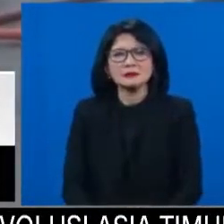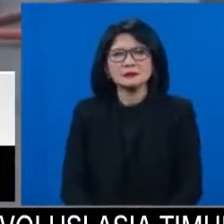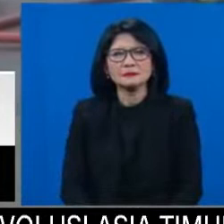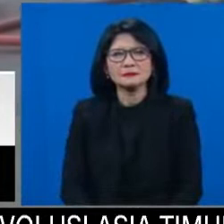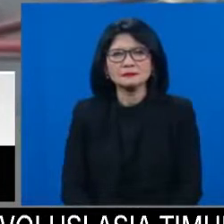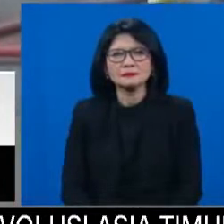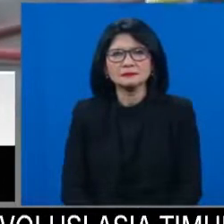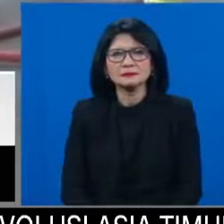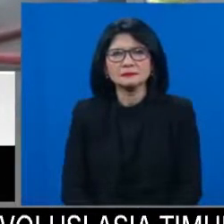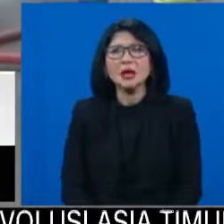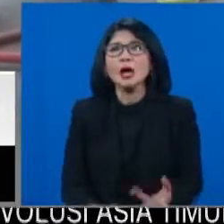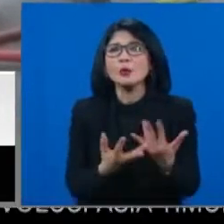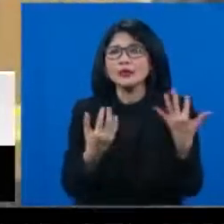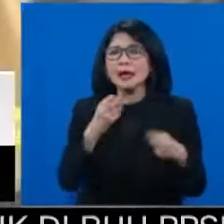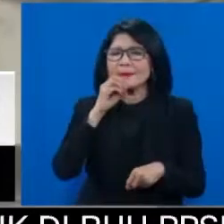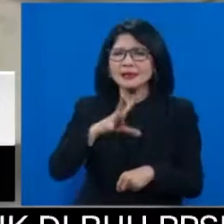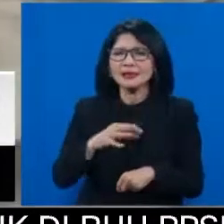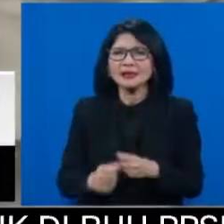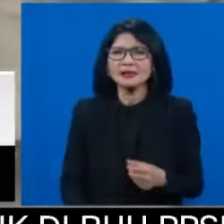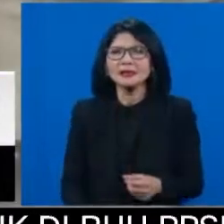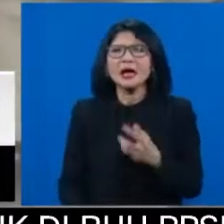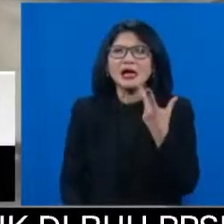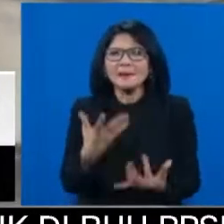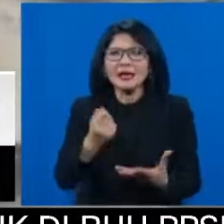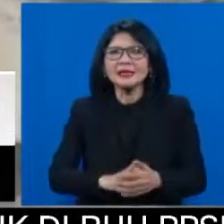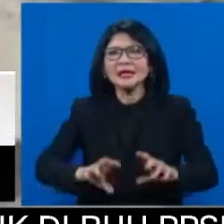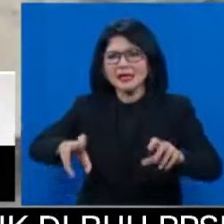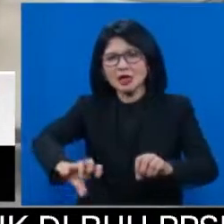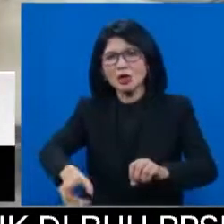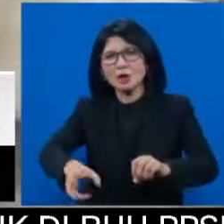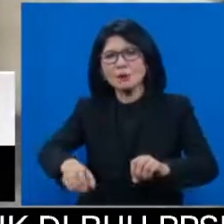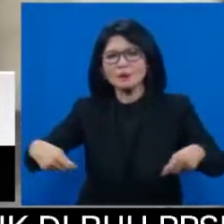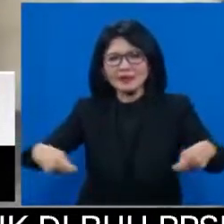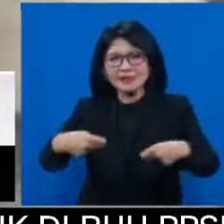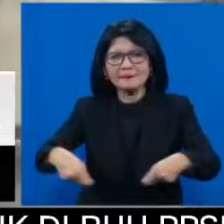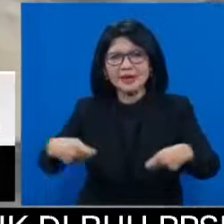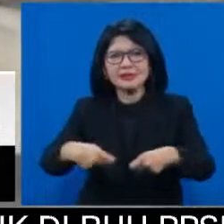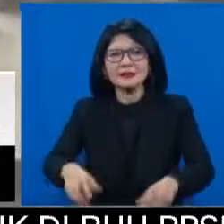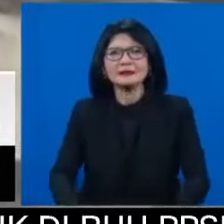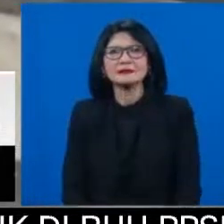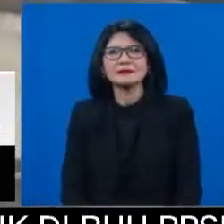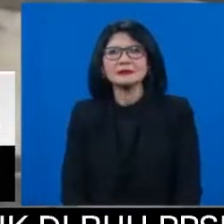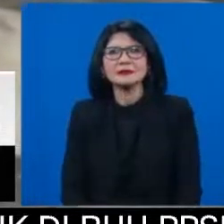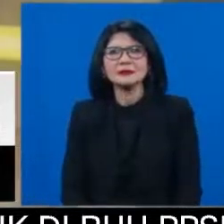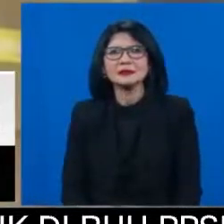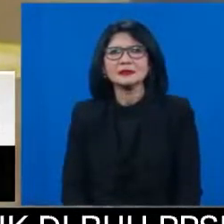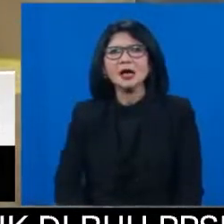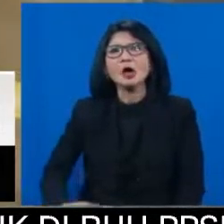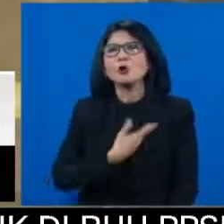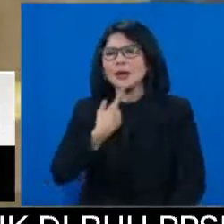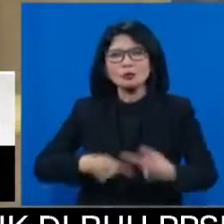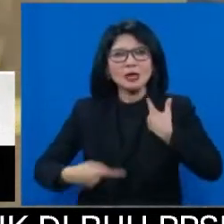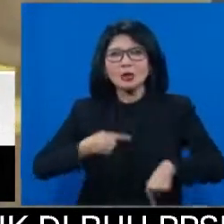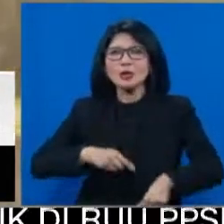Menurut warga sekitar, kebakaran diduga berasal dari kompor saat karyawan sedang memasak. Beruntung, tidak ada korban luka maupun jiwa